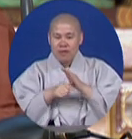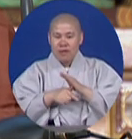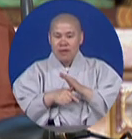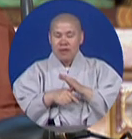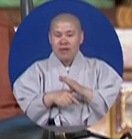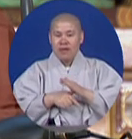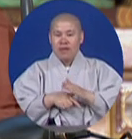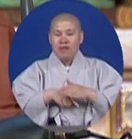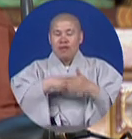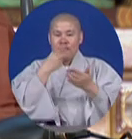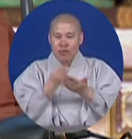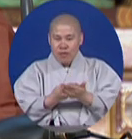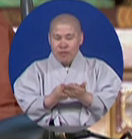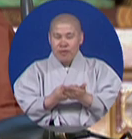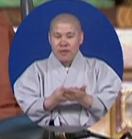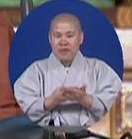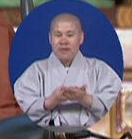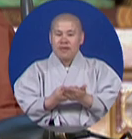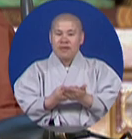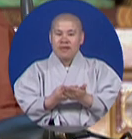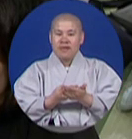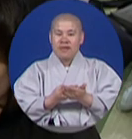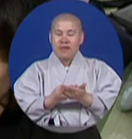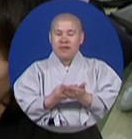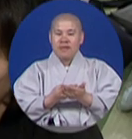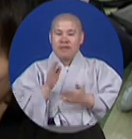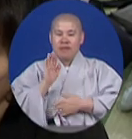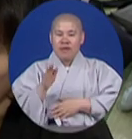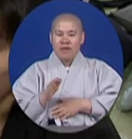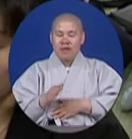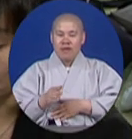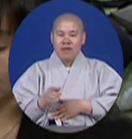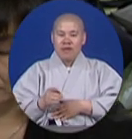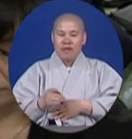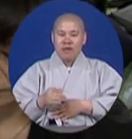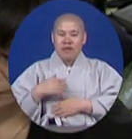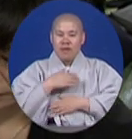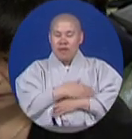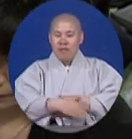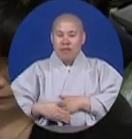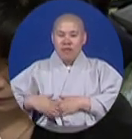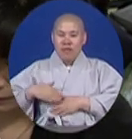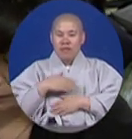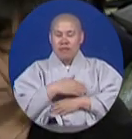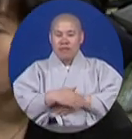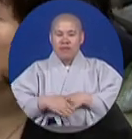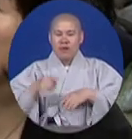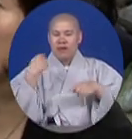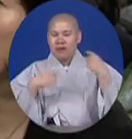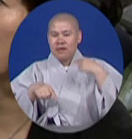넘어지고 자빠져서 이게 뭐 온갖 몸을 다 다치고